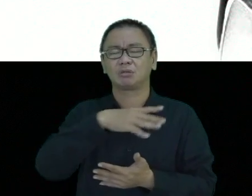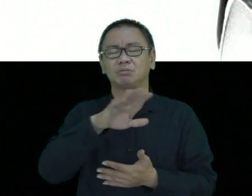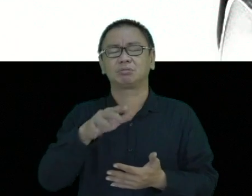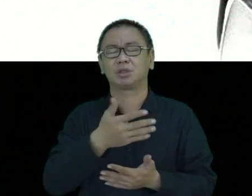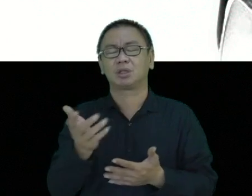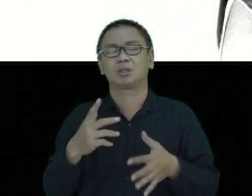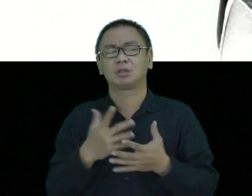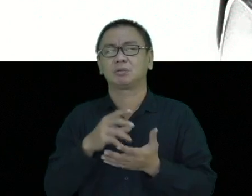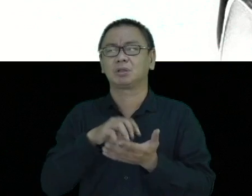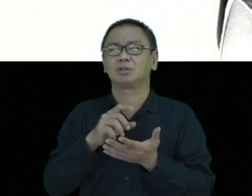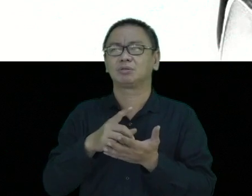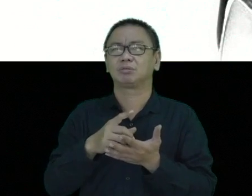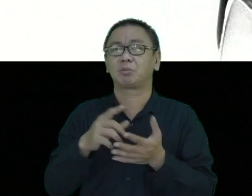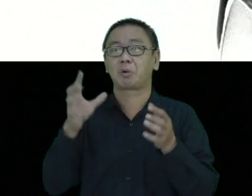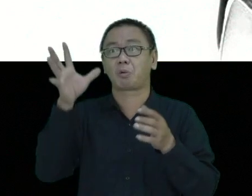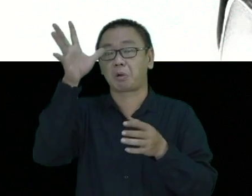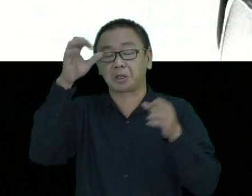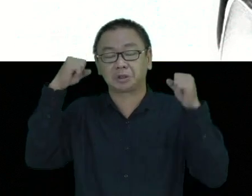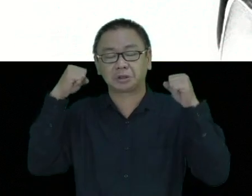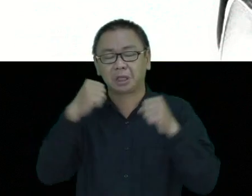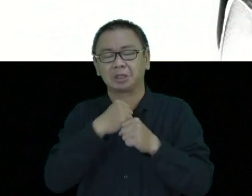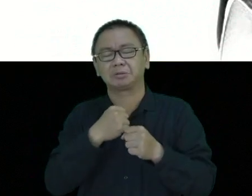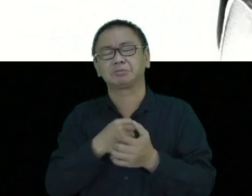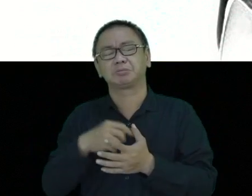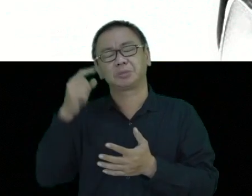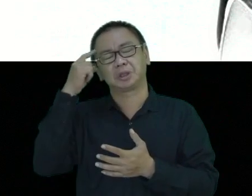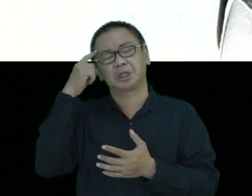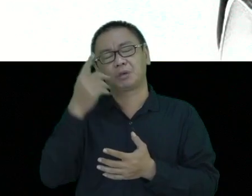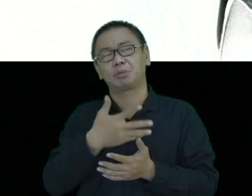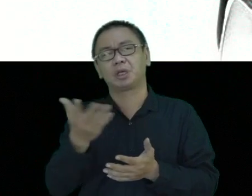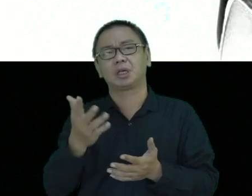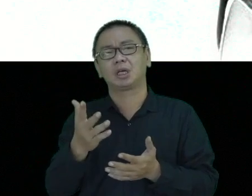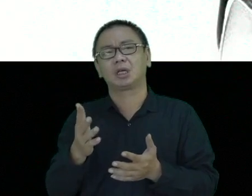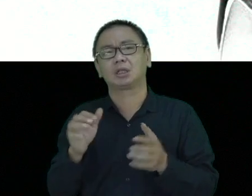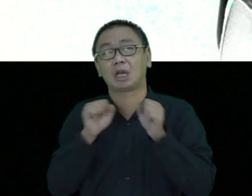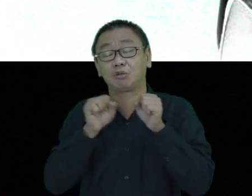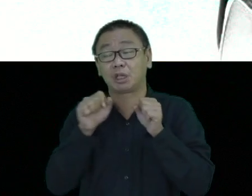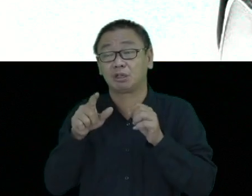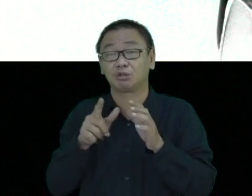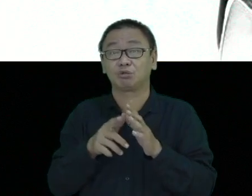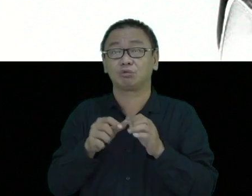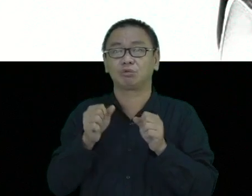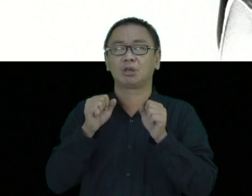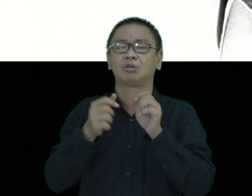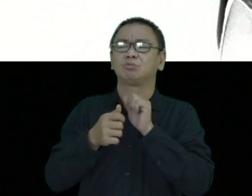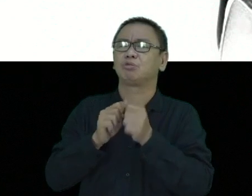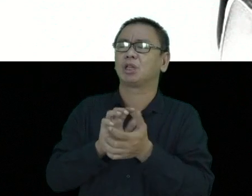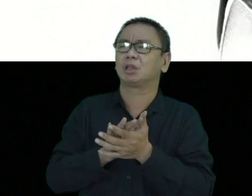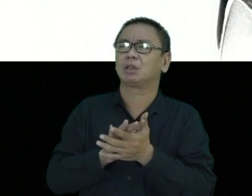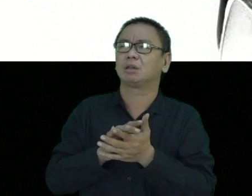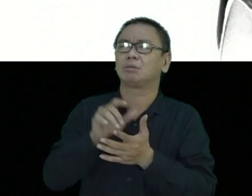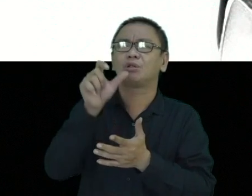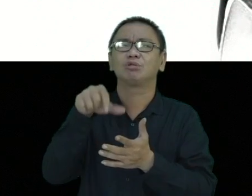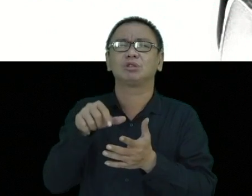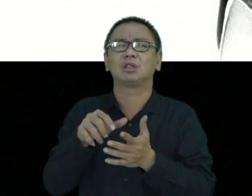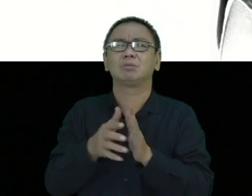menguasai akan pikiran mereka. Dan ketakutan itu juga lah yang membuat manusia menjadi